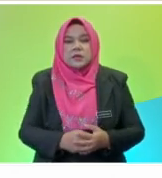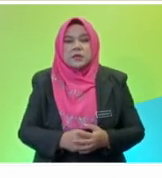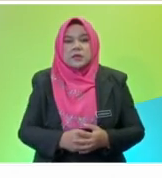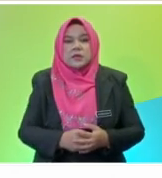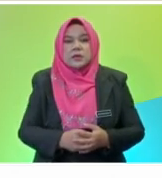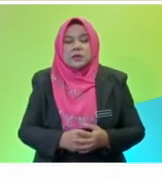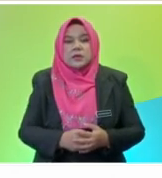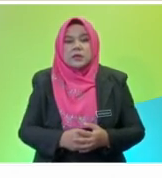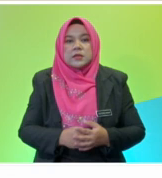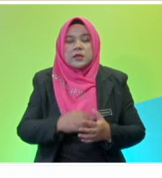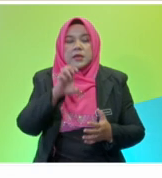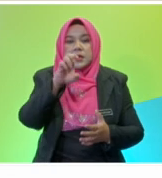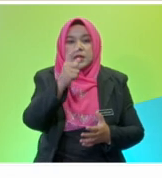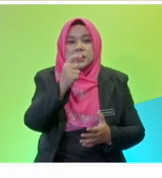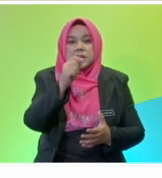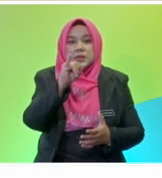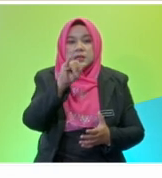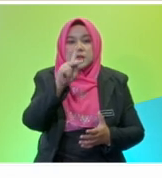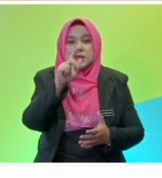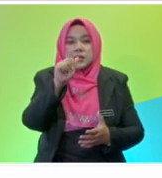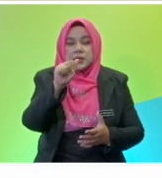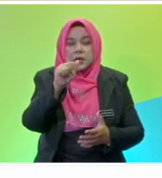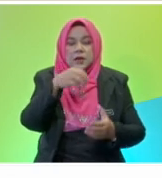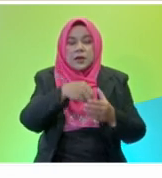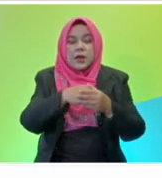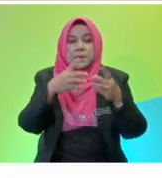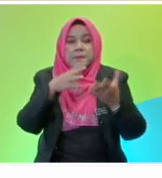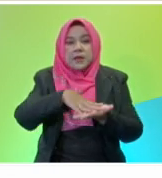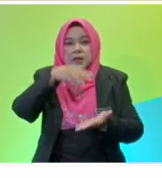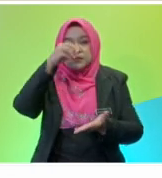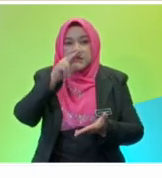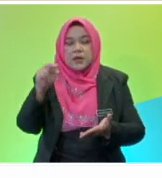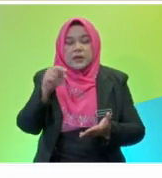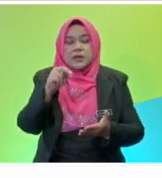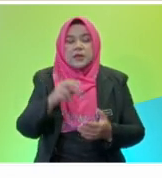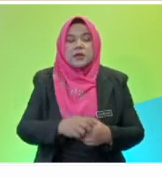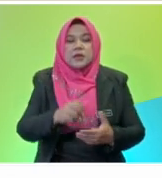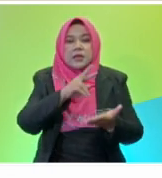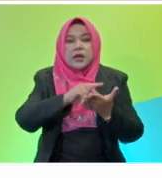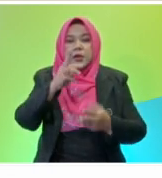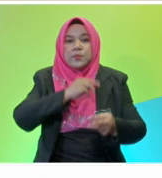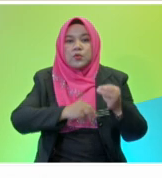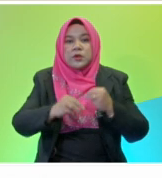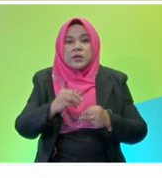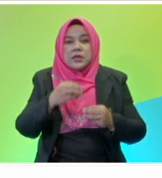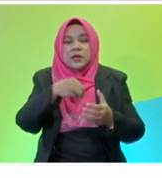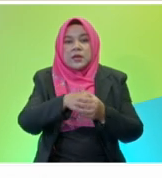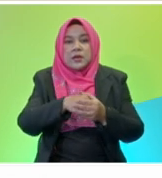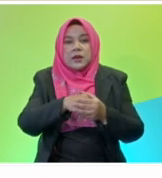etika persembahan dan nilai murni dalam di mana ada dua lah